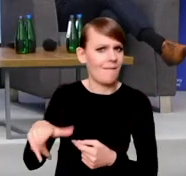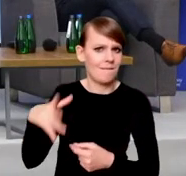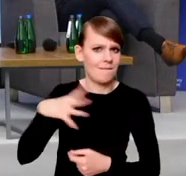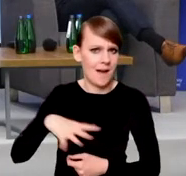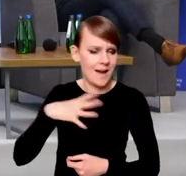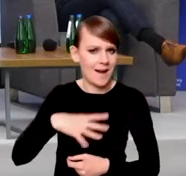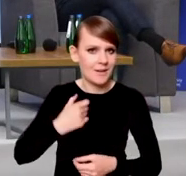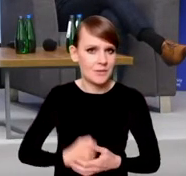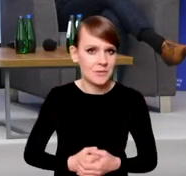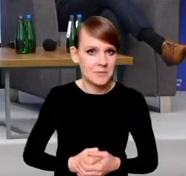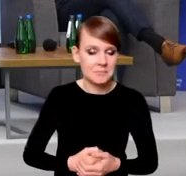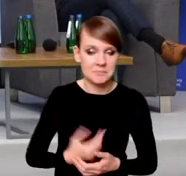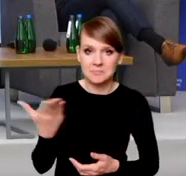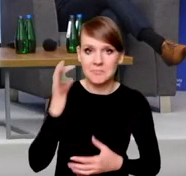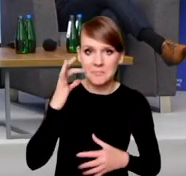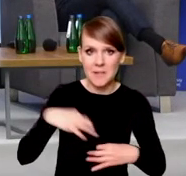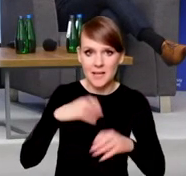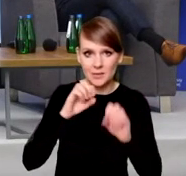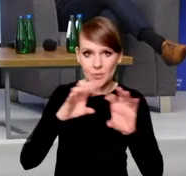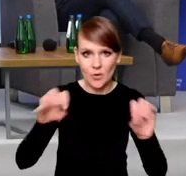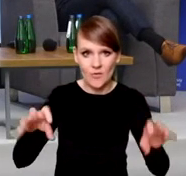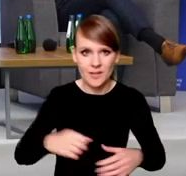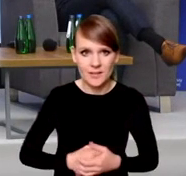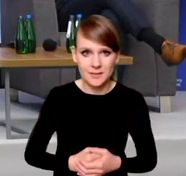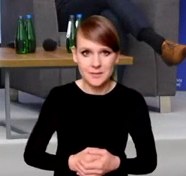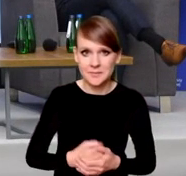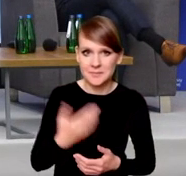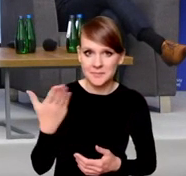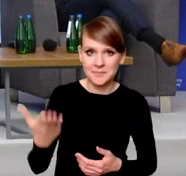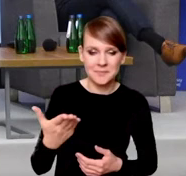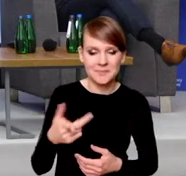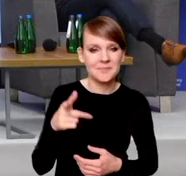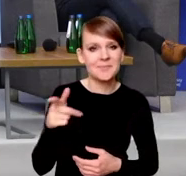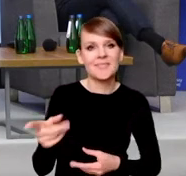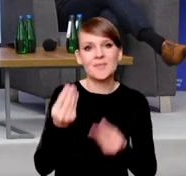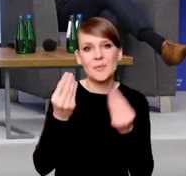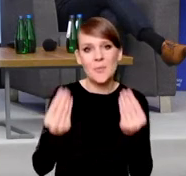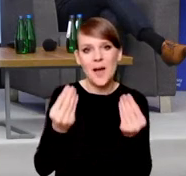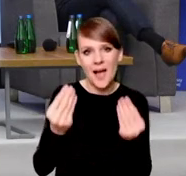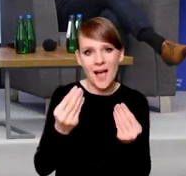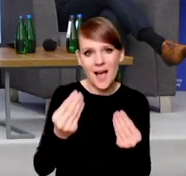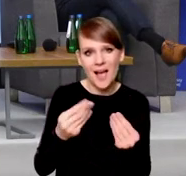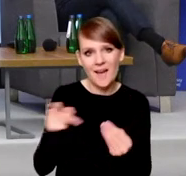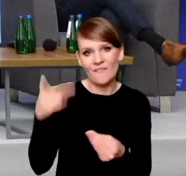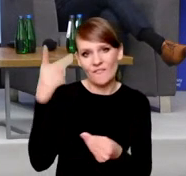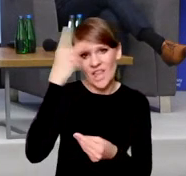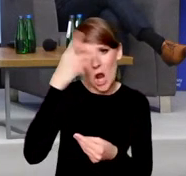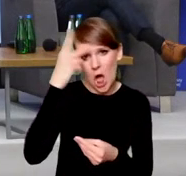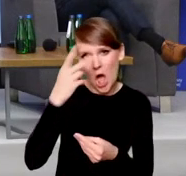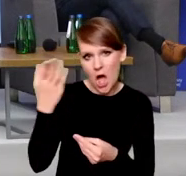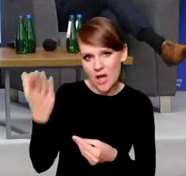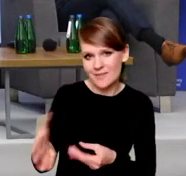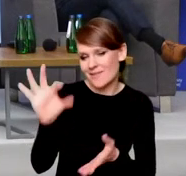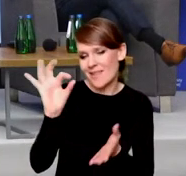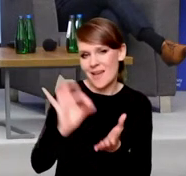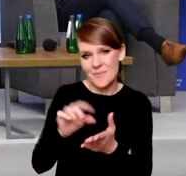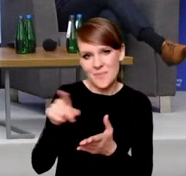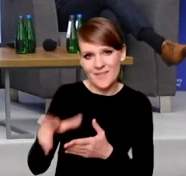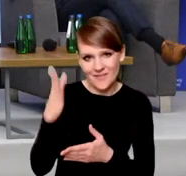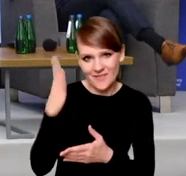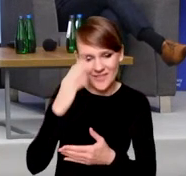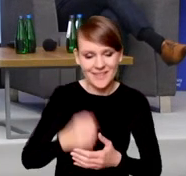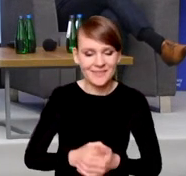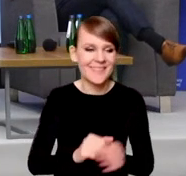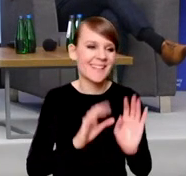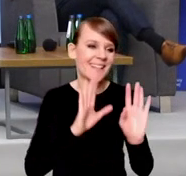Pani profesor. Pani jako znakomity filozof. No, na pewno. Bez